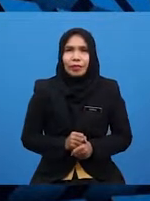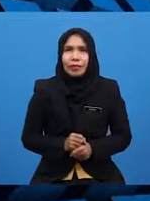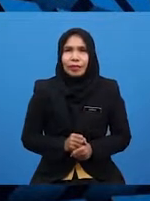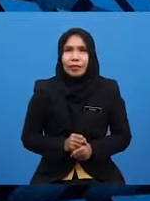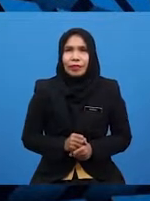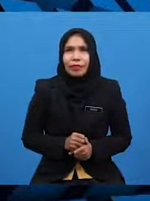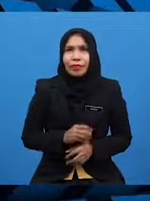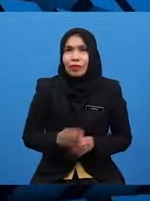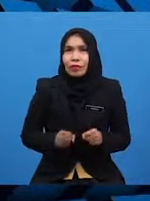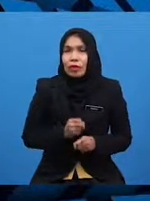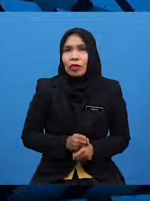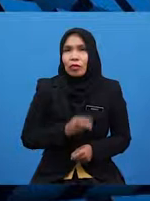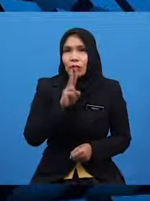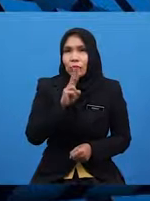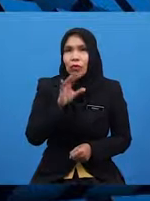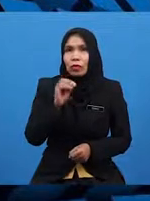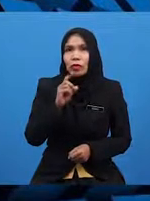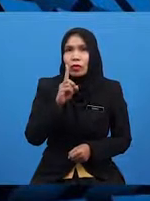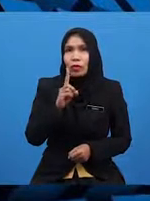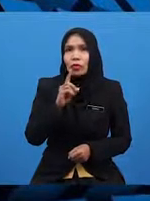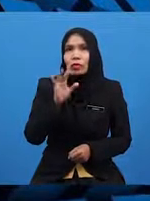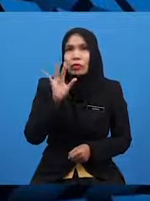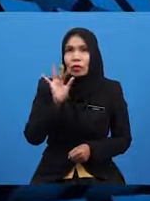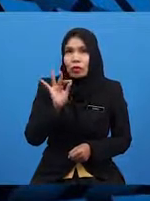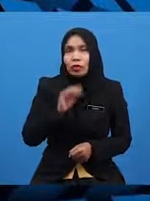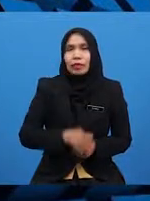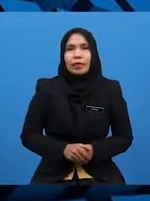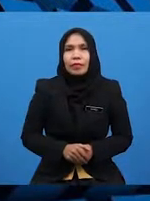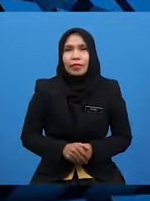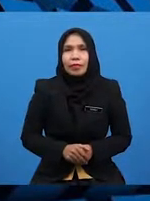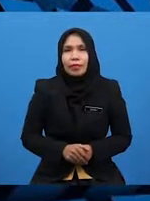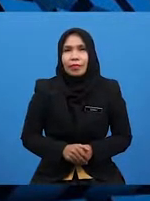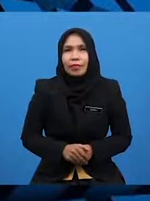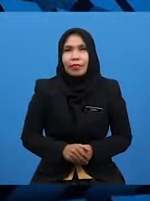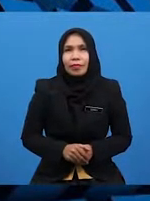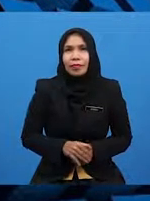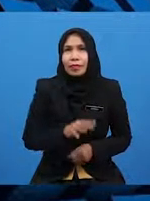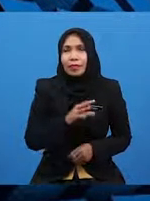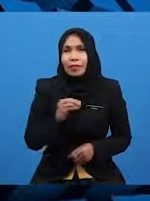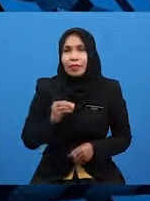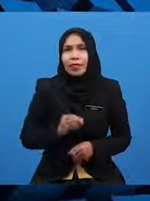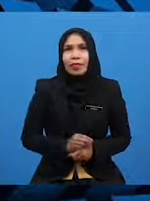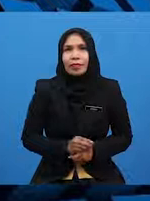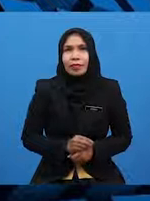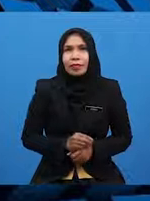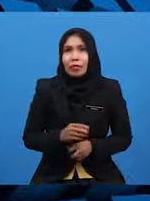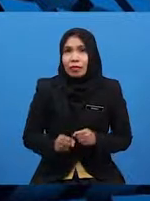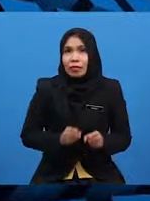Pasifik pada tahun 2009 dan Anugerah Minor Salon Malaysia pada